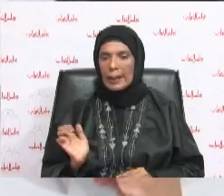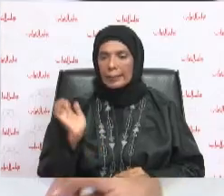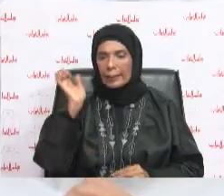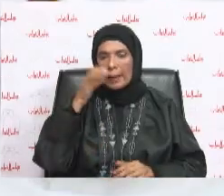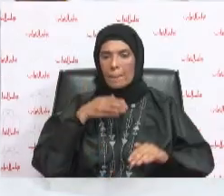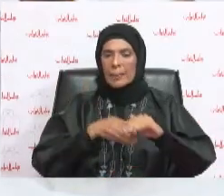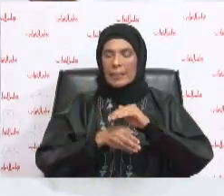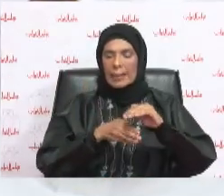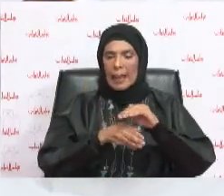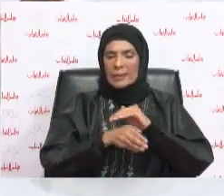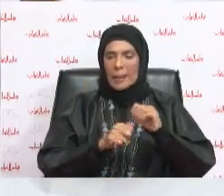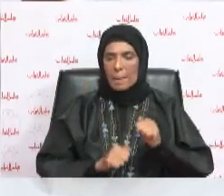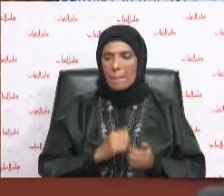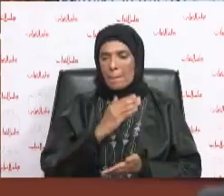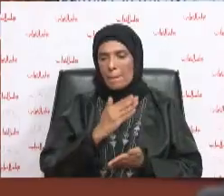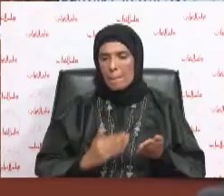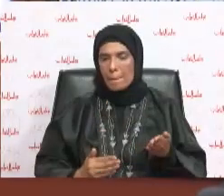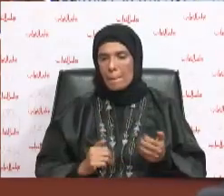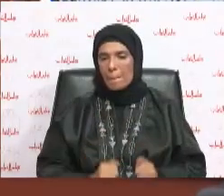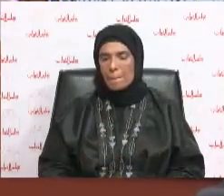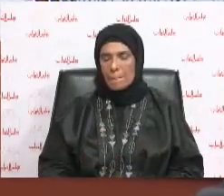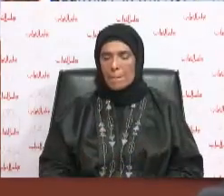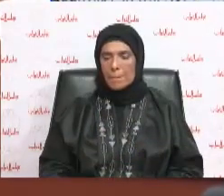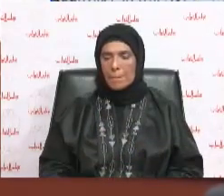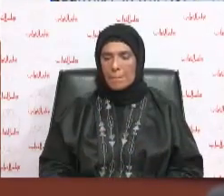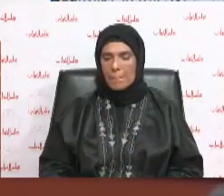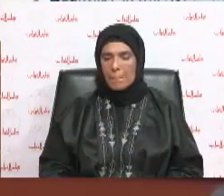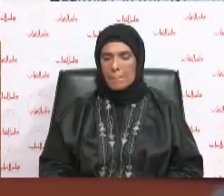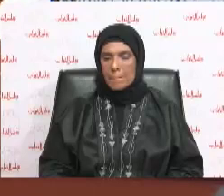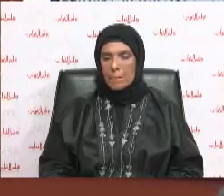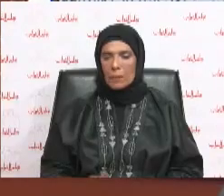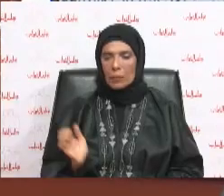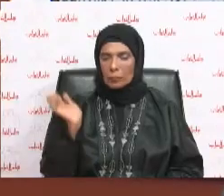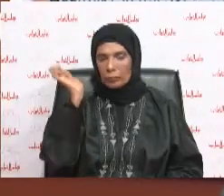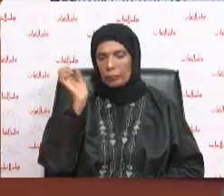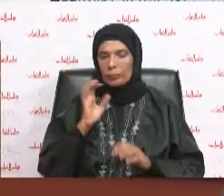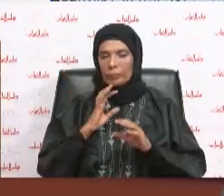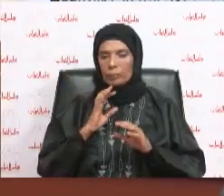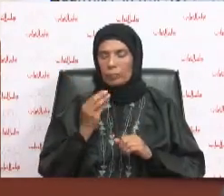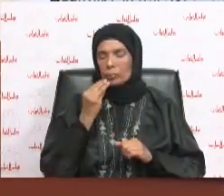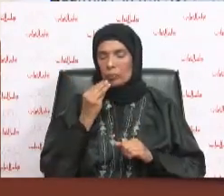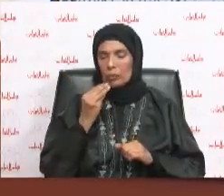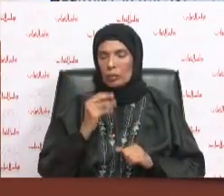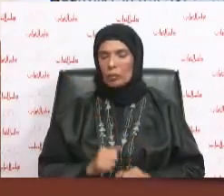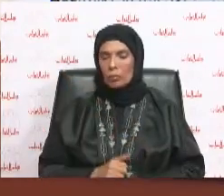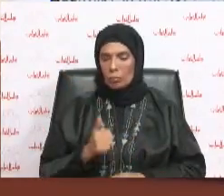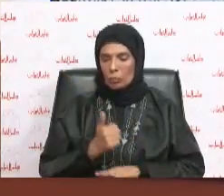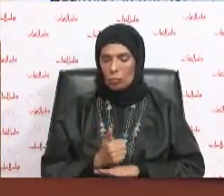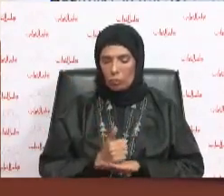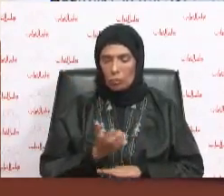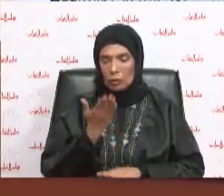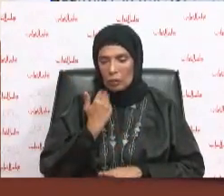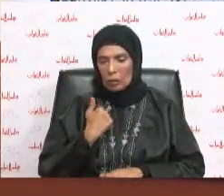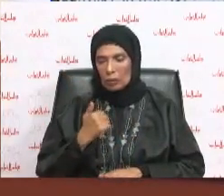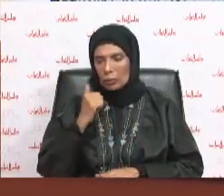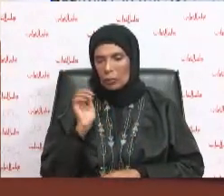والتخزين جزء يا معالي الرئيس من عملية الأمن الغذائي، وليس هي أساس